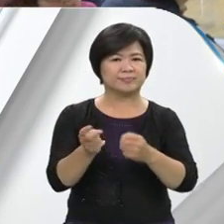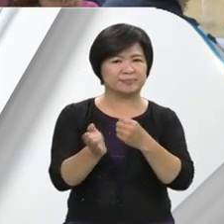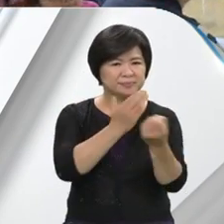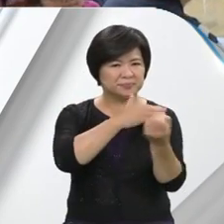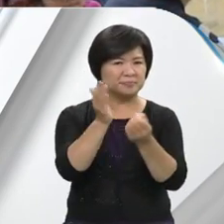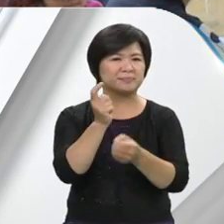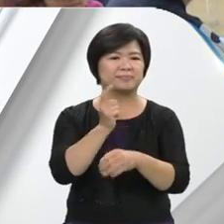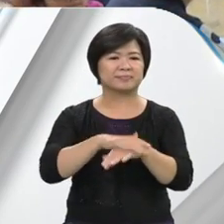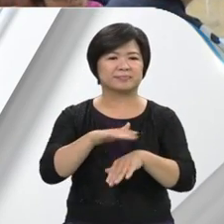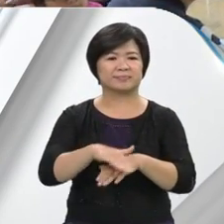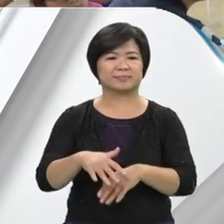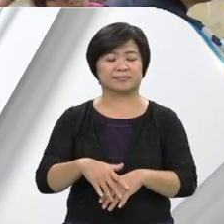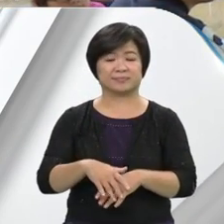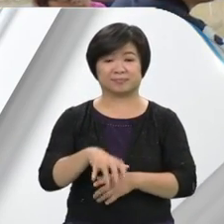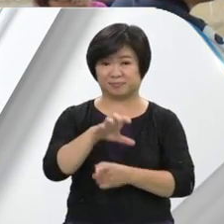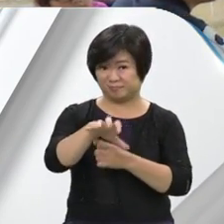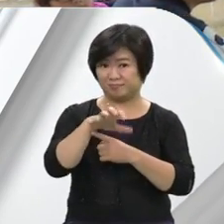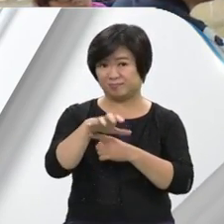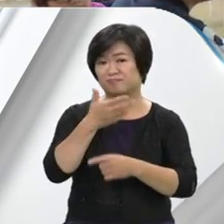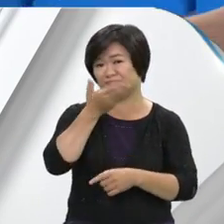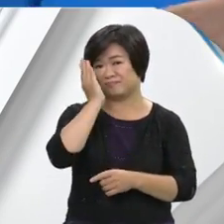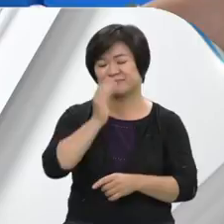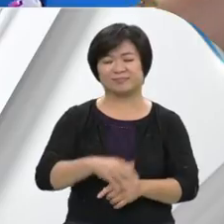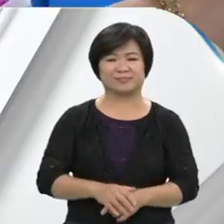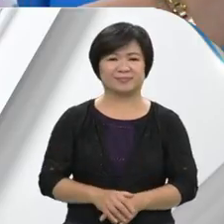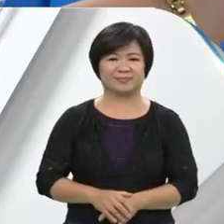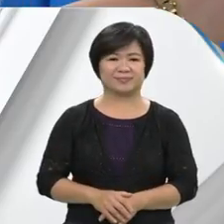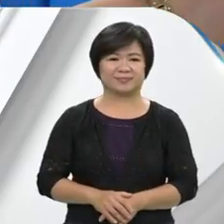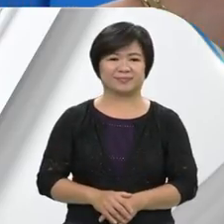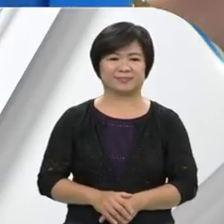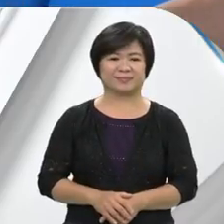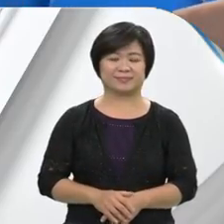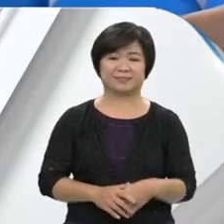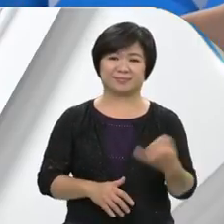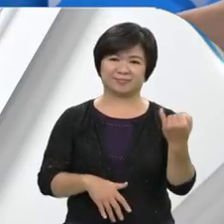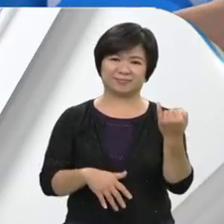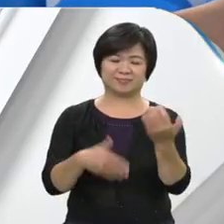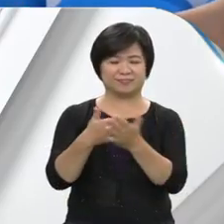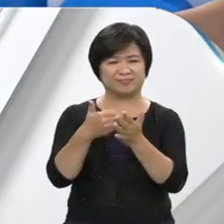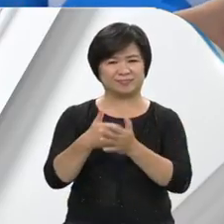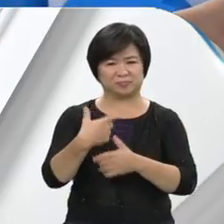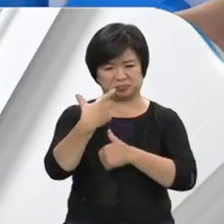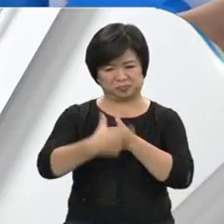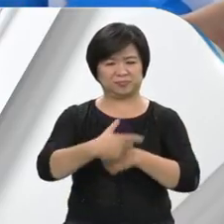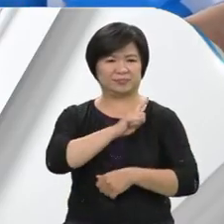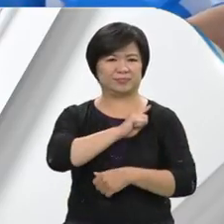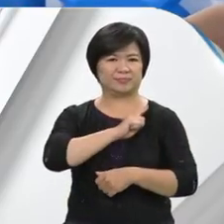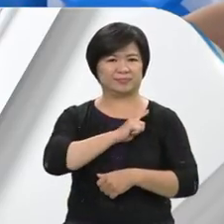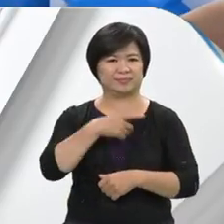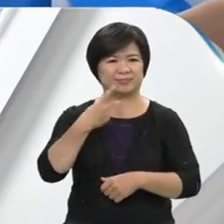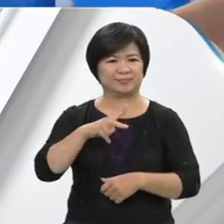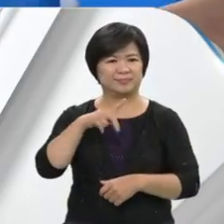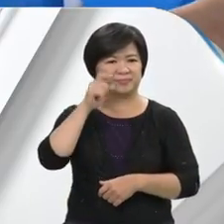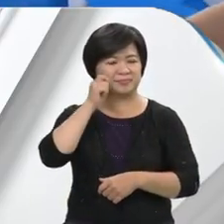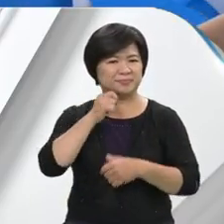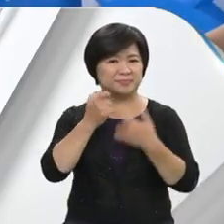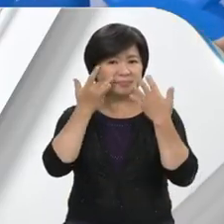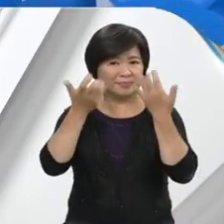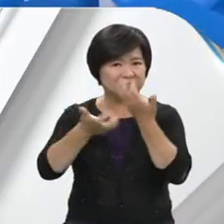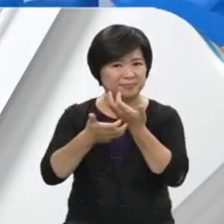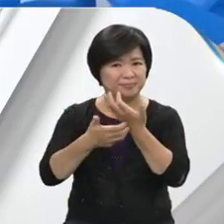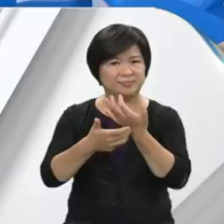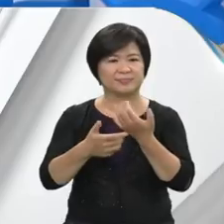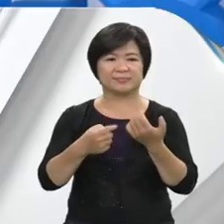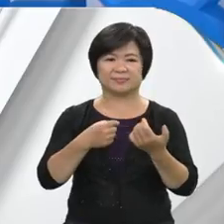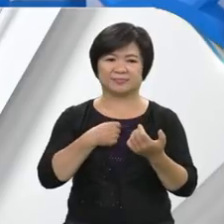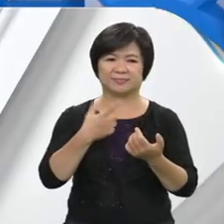球，俺还会钢铁。 爱吧爱自家，然后爱过好煮菜，然后